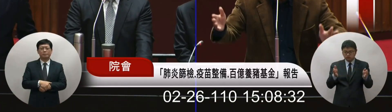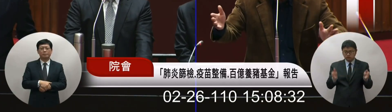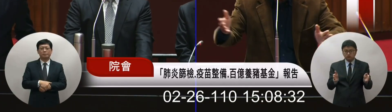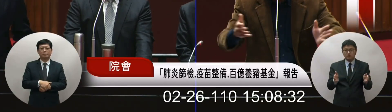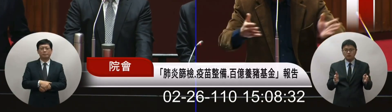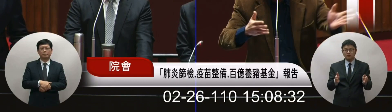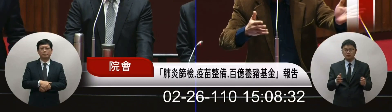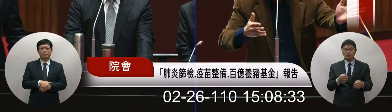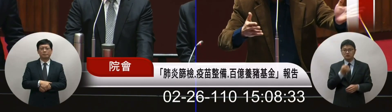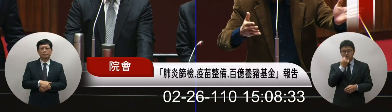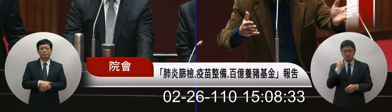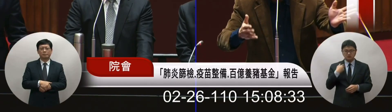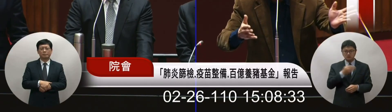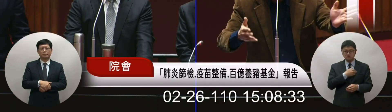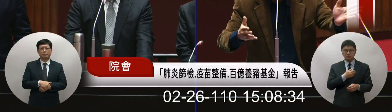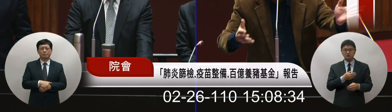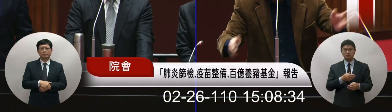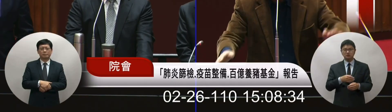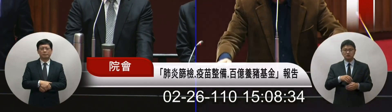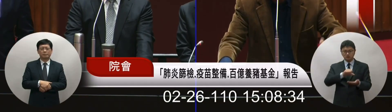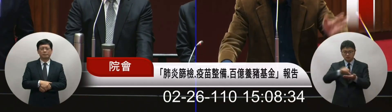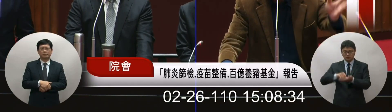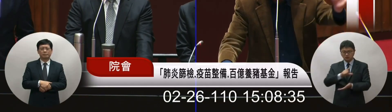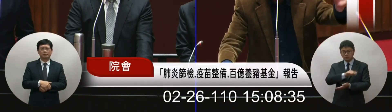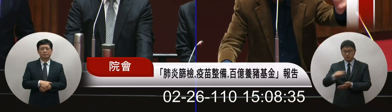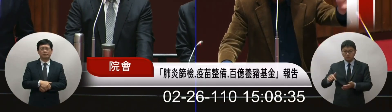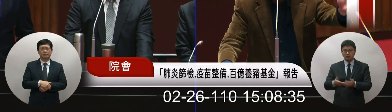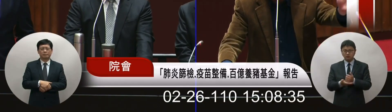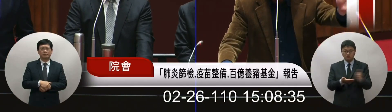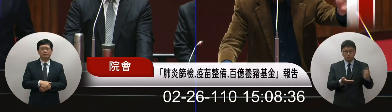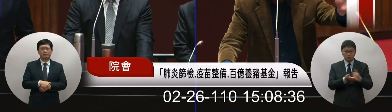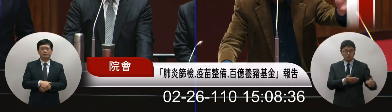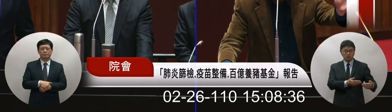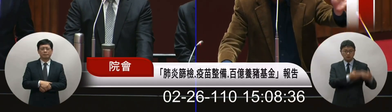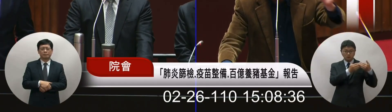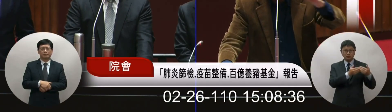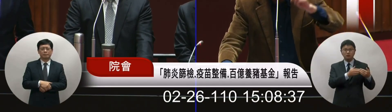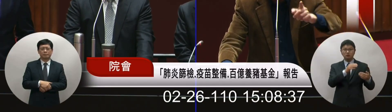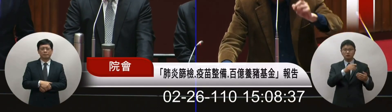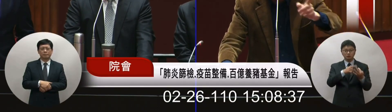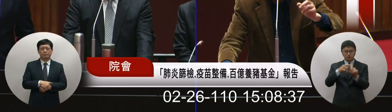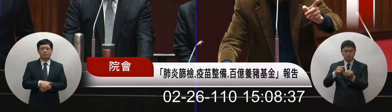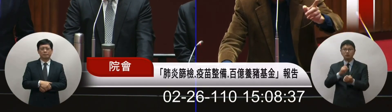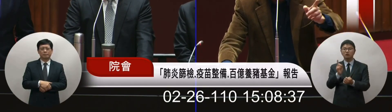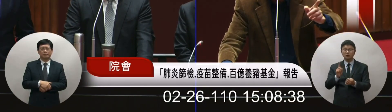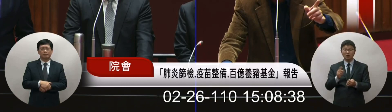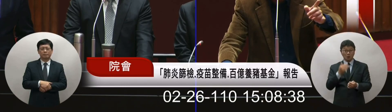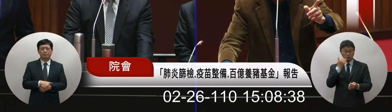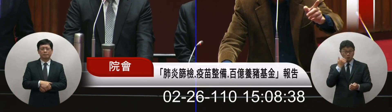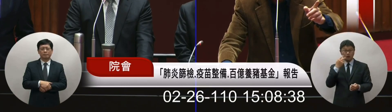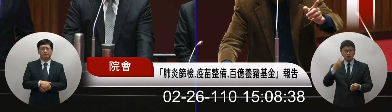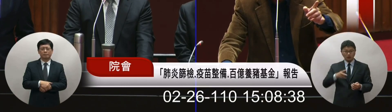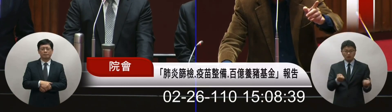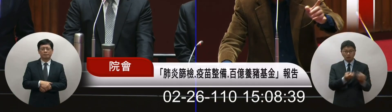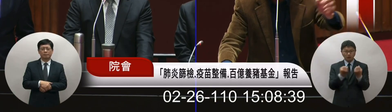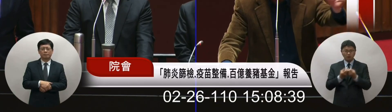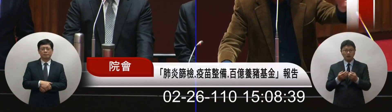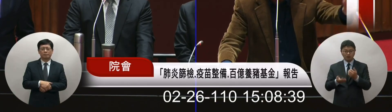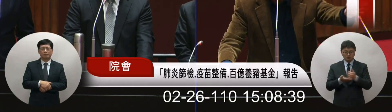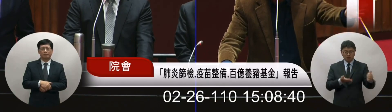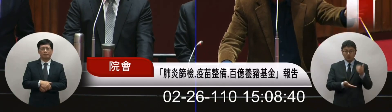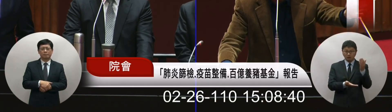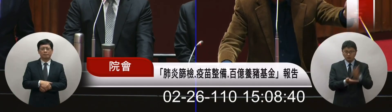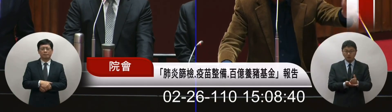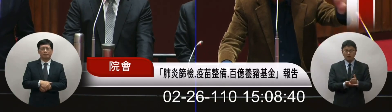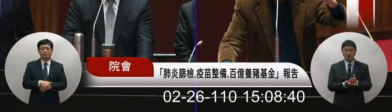有可能的输出生鲜农产品输出到大陆了，如果都发生这种状况，他们